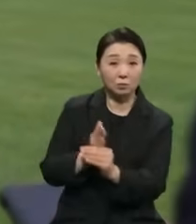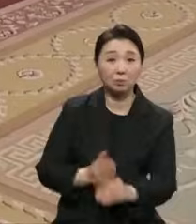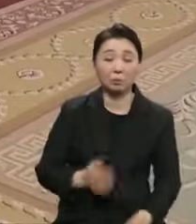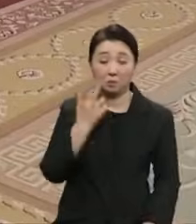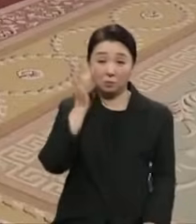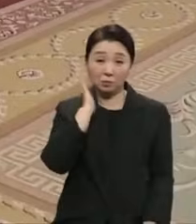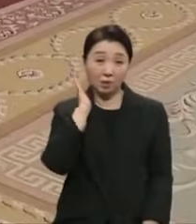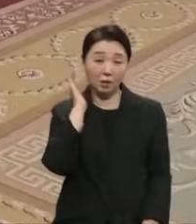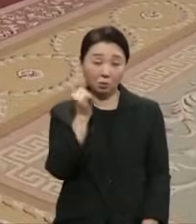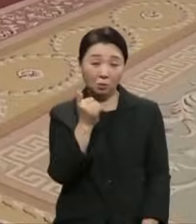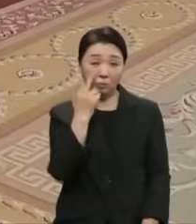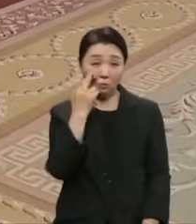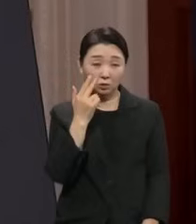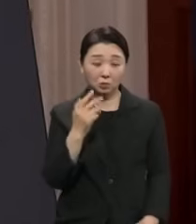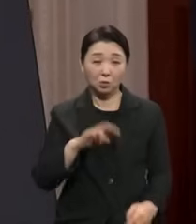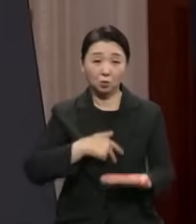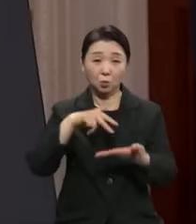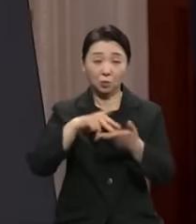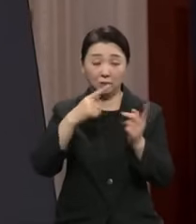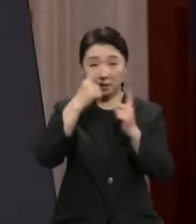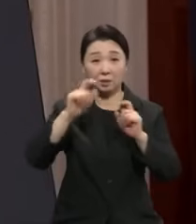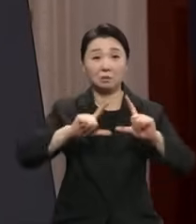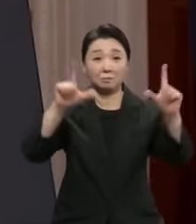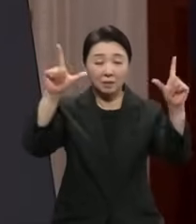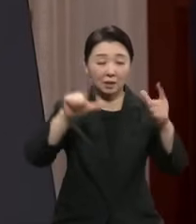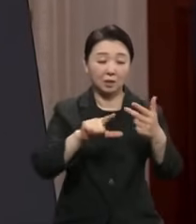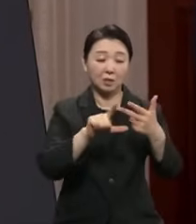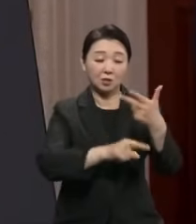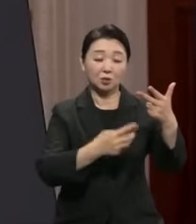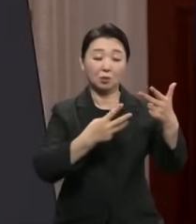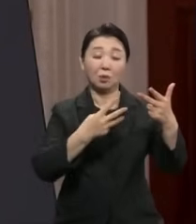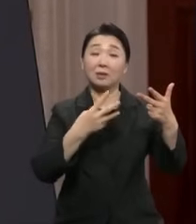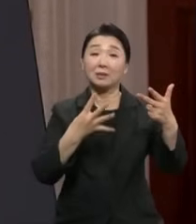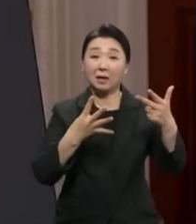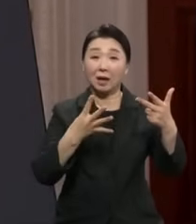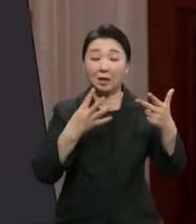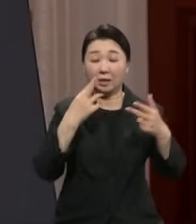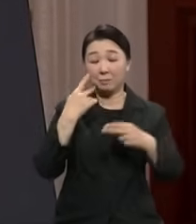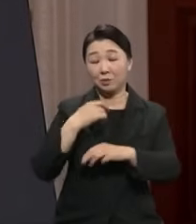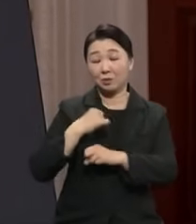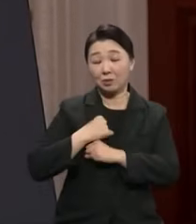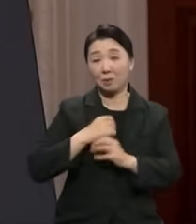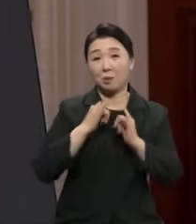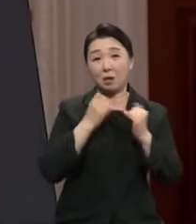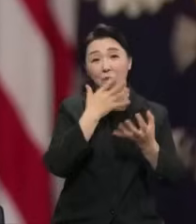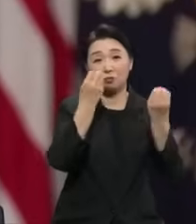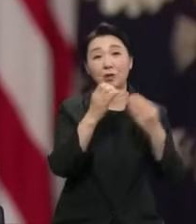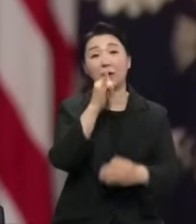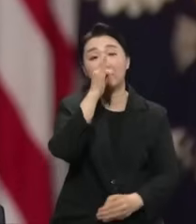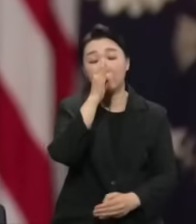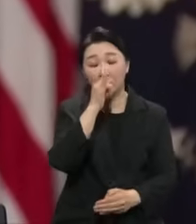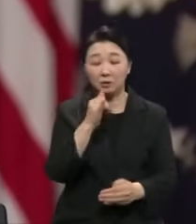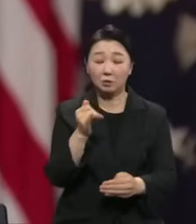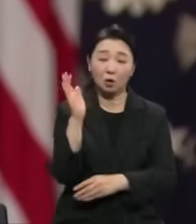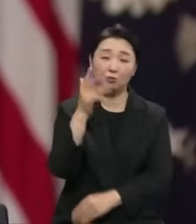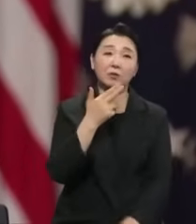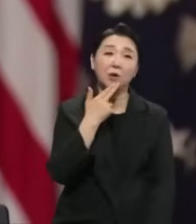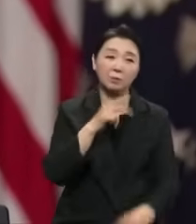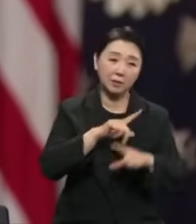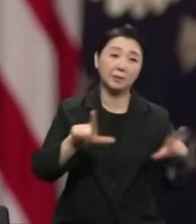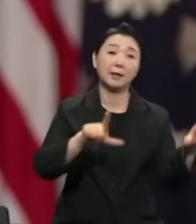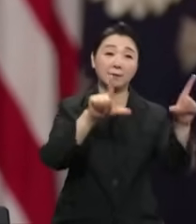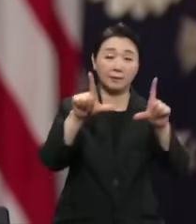대통령은 미국 독립기념일인 7월 4일 군 장병 가족들과 축하 행사를 갖는 등 유세 없이 일상 직무 활동만 이어갈